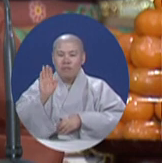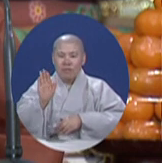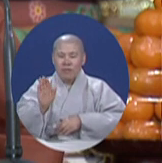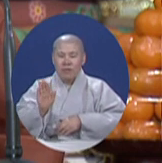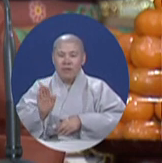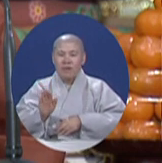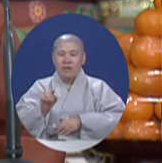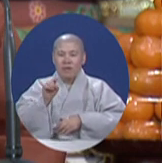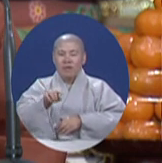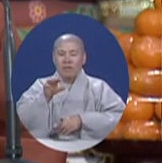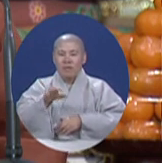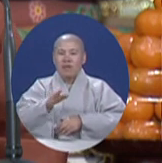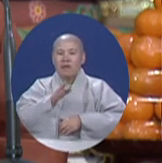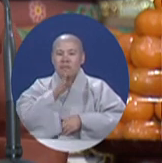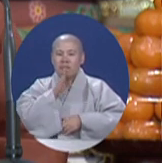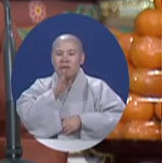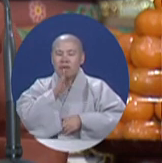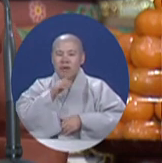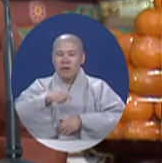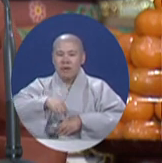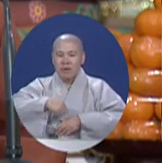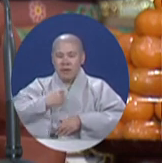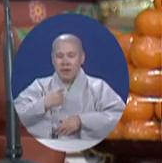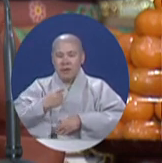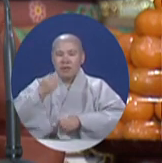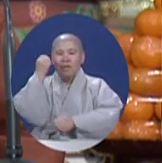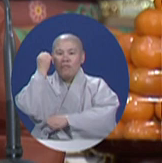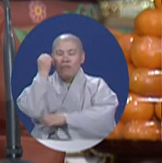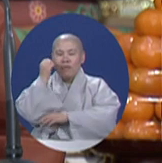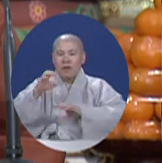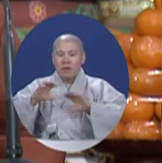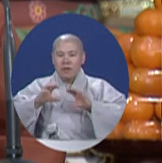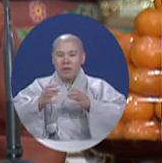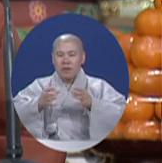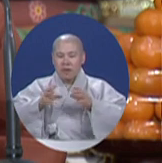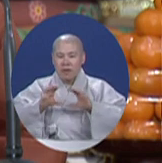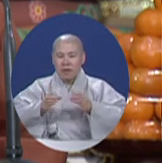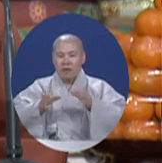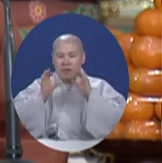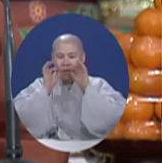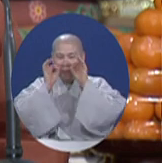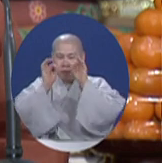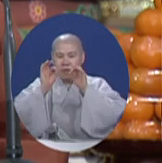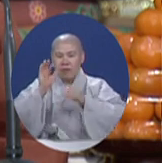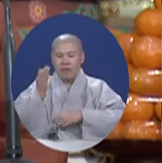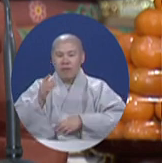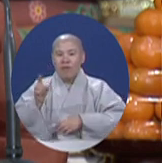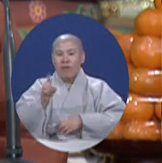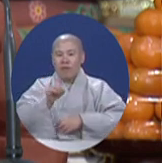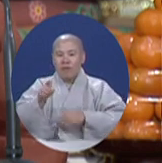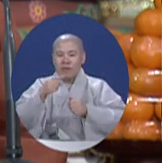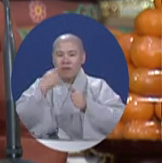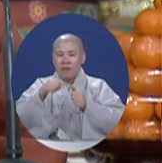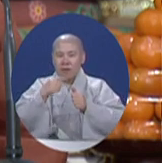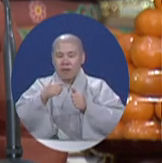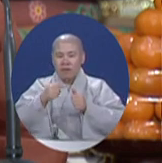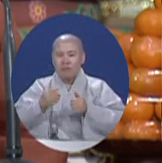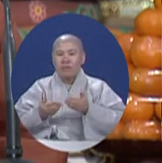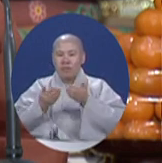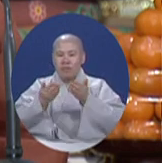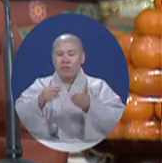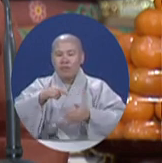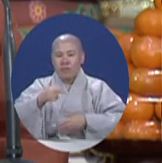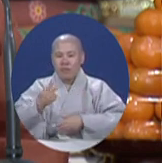거기에 참다운 자기 본래의 세계가 보이는 겁니다. 그래서 어떠한 가르침을